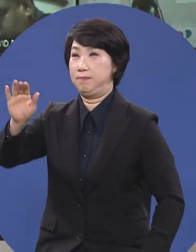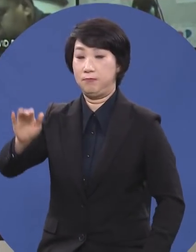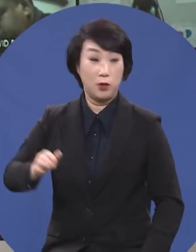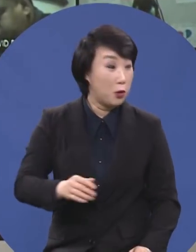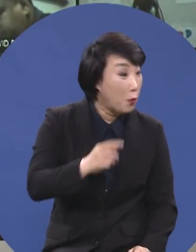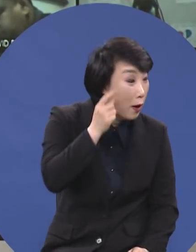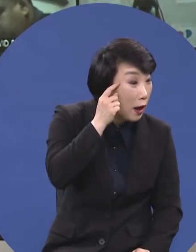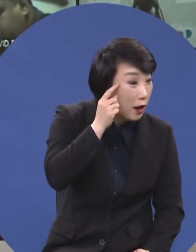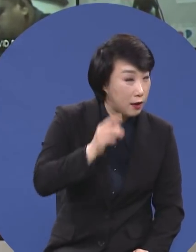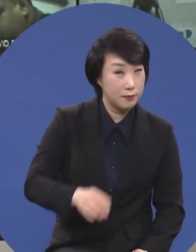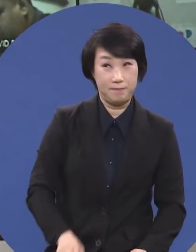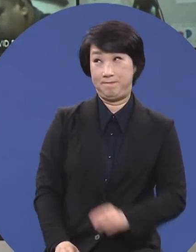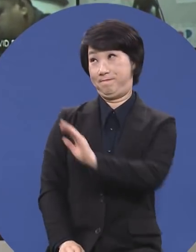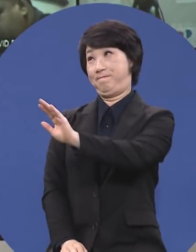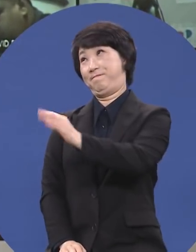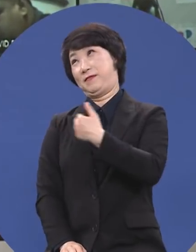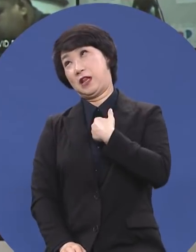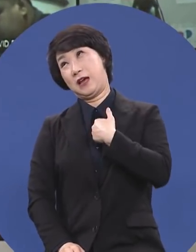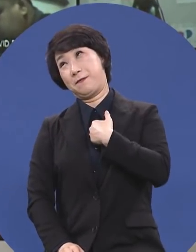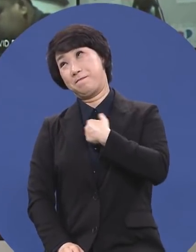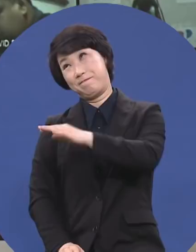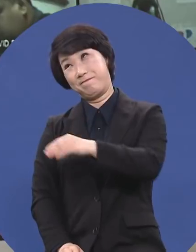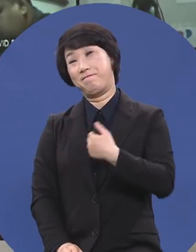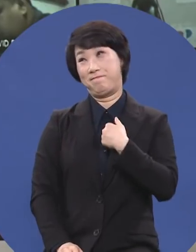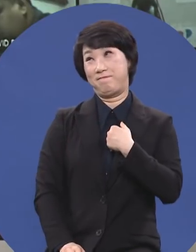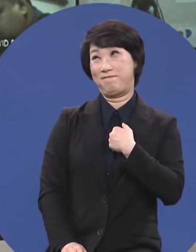무슨 일이냐? 저요